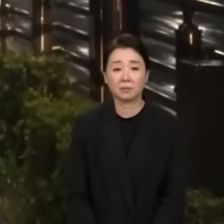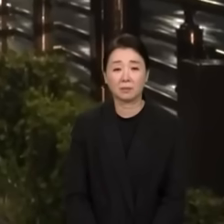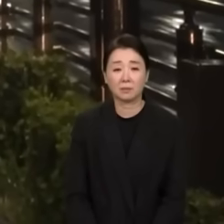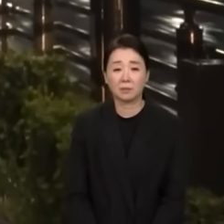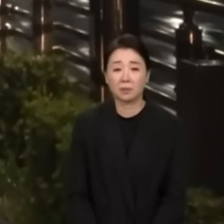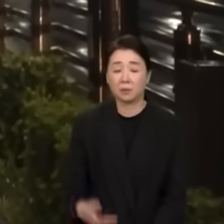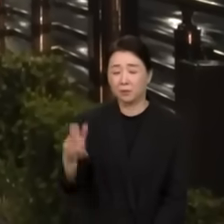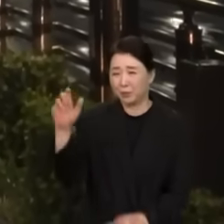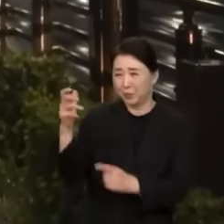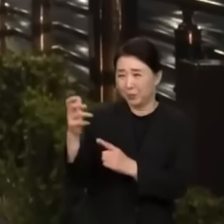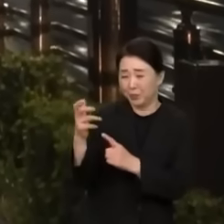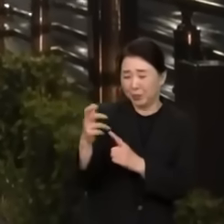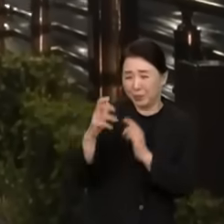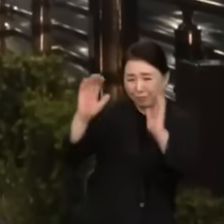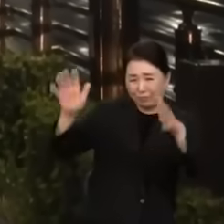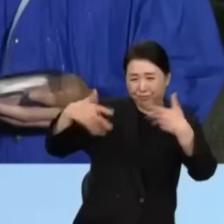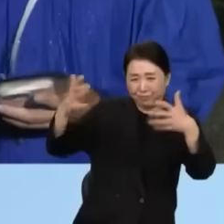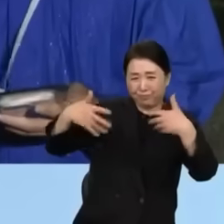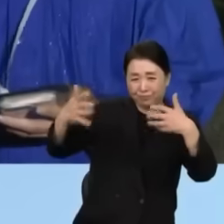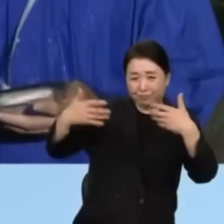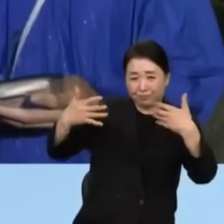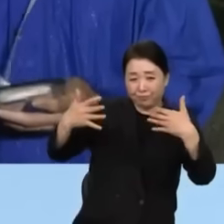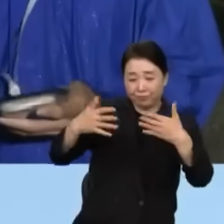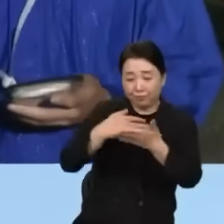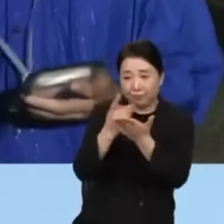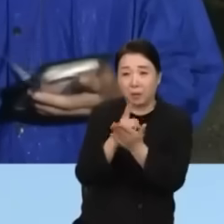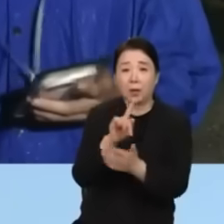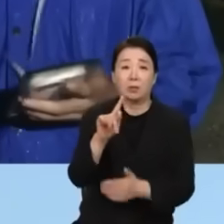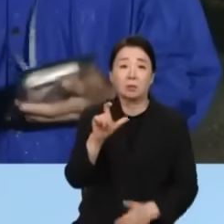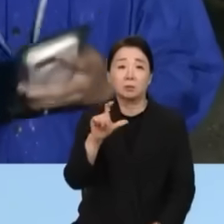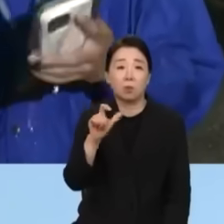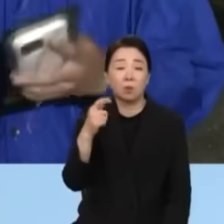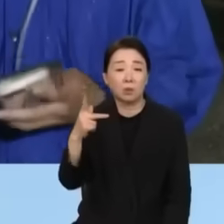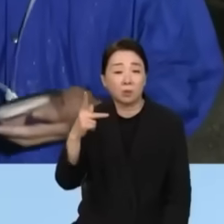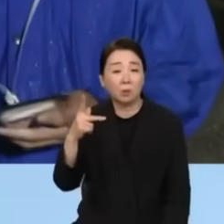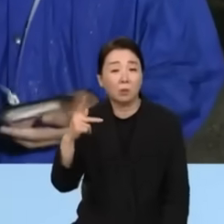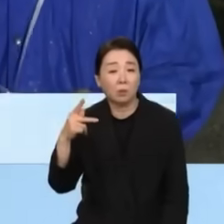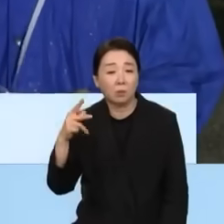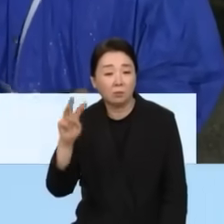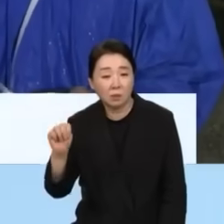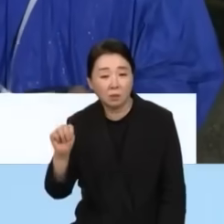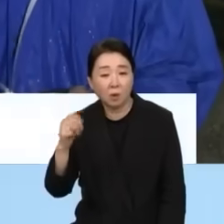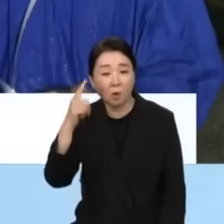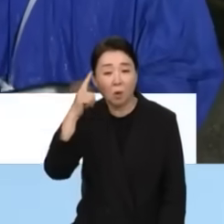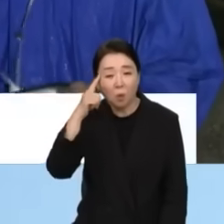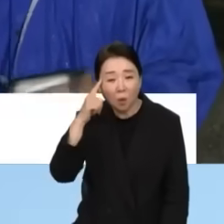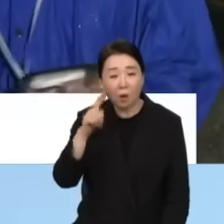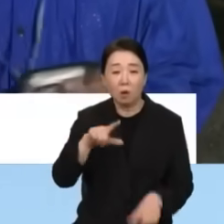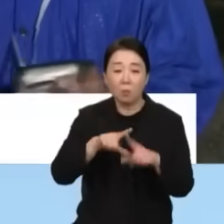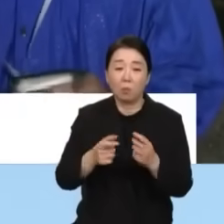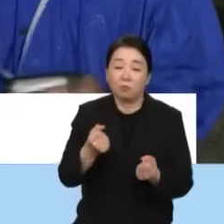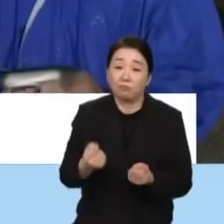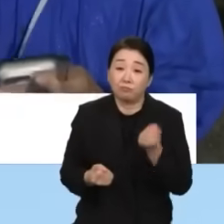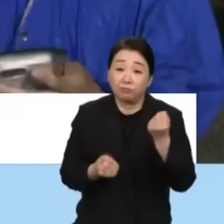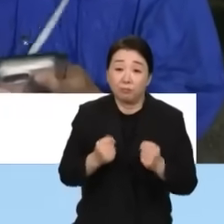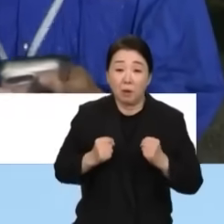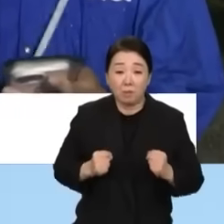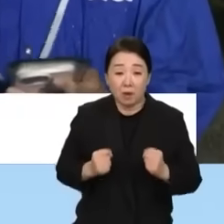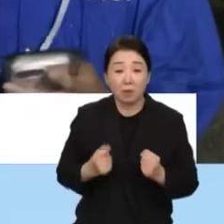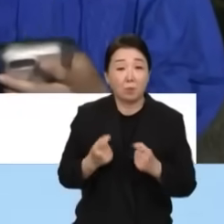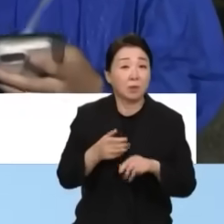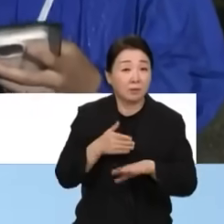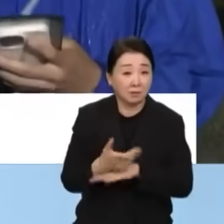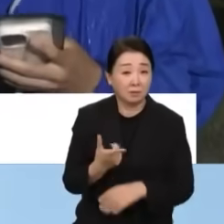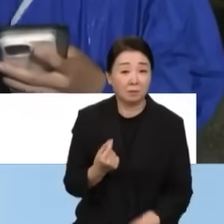산산의 현재 전진 속도는 약 15km 정도입니다. 이 정도면은 평범한 자전거 수준이죠. 마라토너보다도